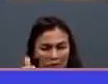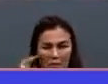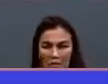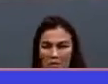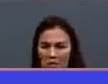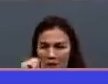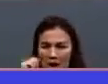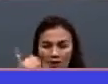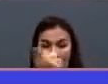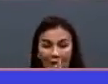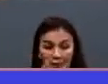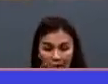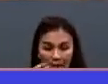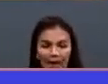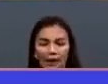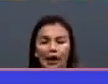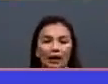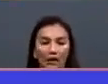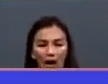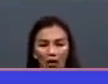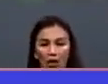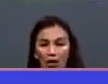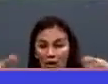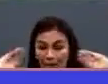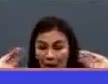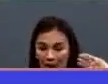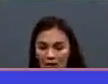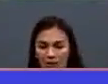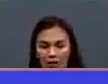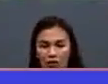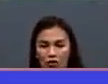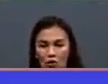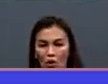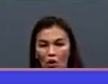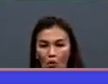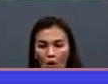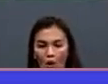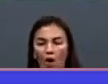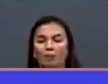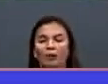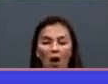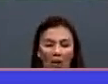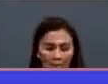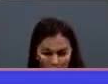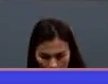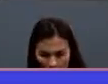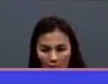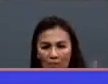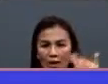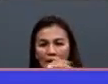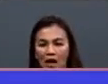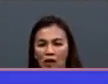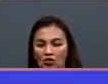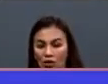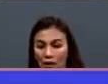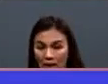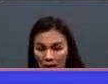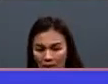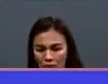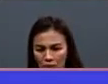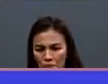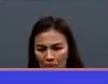ๆนิ่งๆไม่พัฒนาไม่ไม่ฟังอะไรเลยมันก็ไปไม่รอดไม่ได้ค่ะโลกมันหมุนไปข้างหน้าโลมันหมุนไปข้างหน้าแบตเตอรี่มันมีการเปลี่ยนรูป